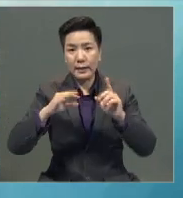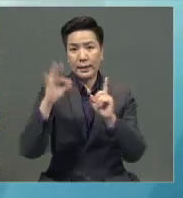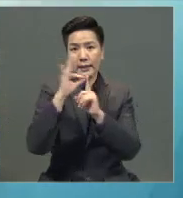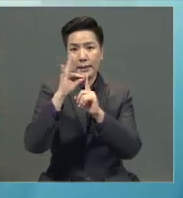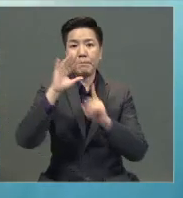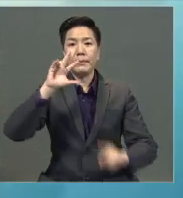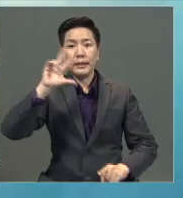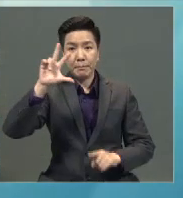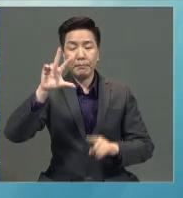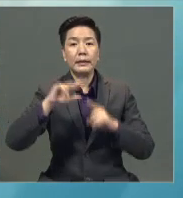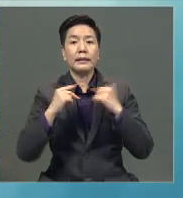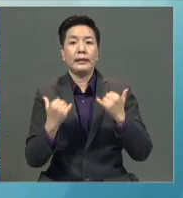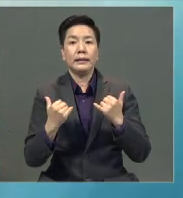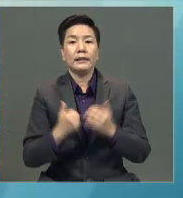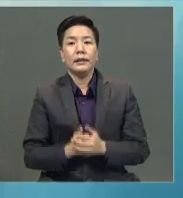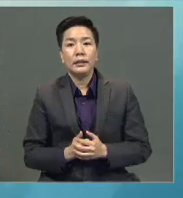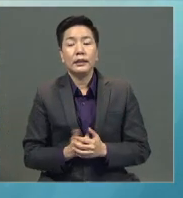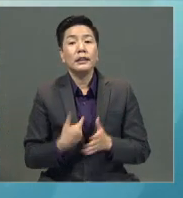อินโดนีเซียอันดับสองตากีสถานอันดับ 3